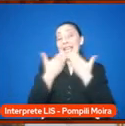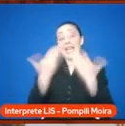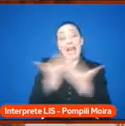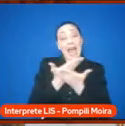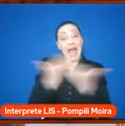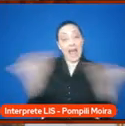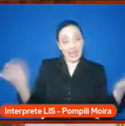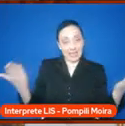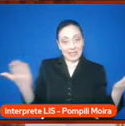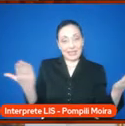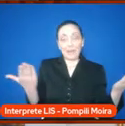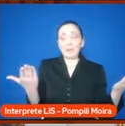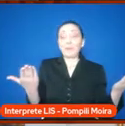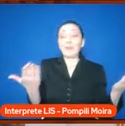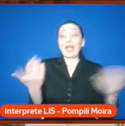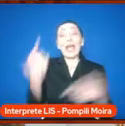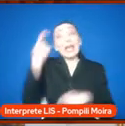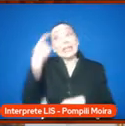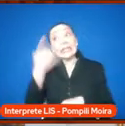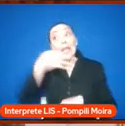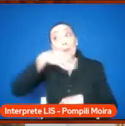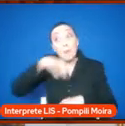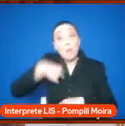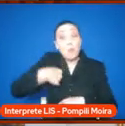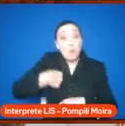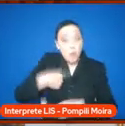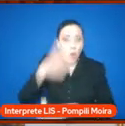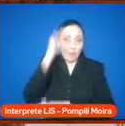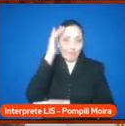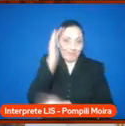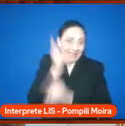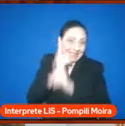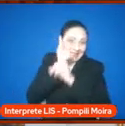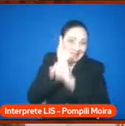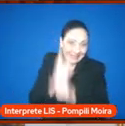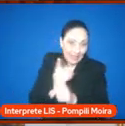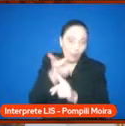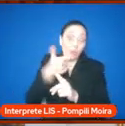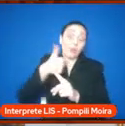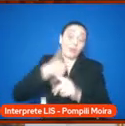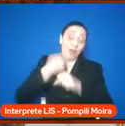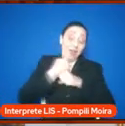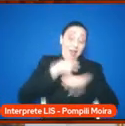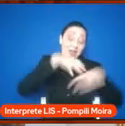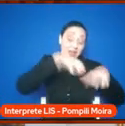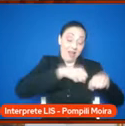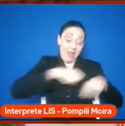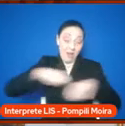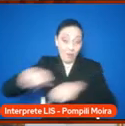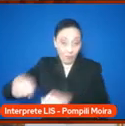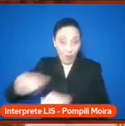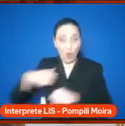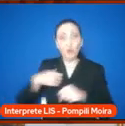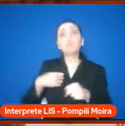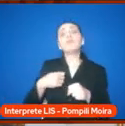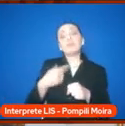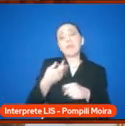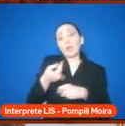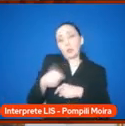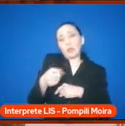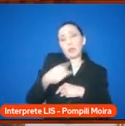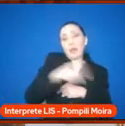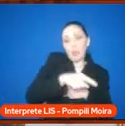mi sarà possibile, perché gli impegni sono veramente tanti, ma comunque vorrò seguire questi giorni così intensi,